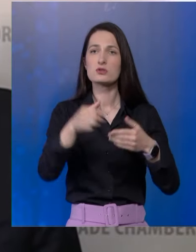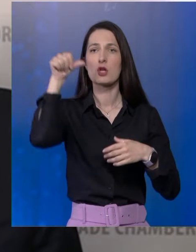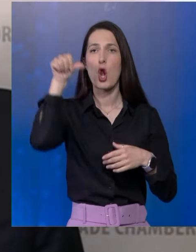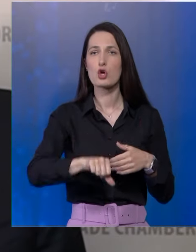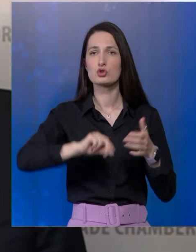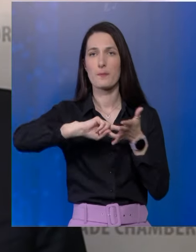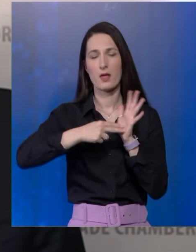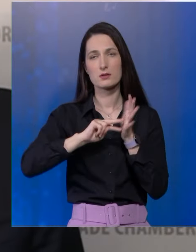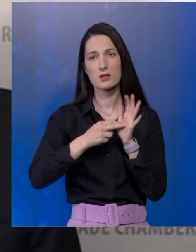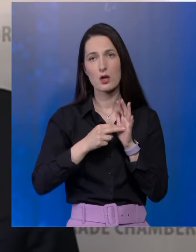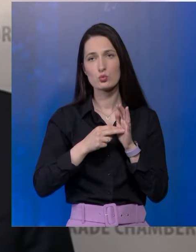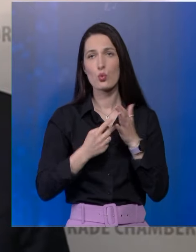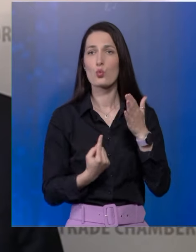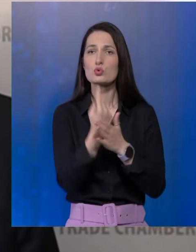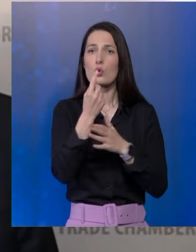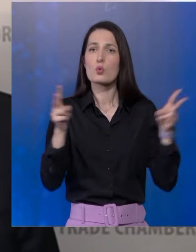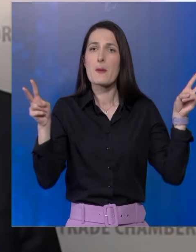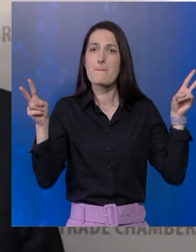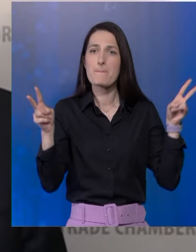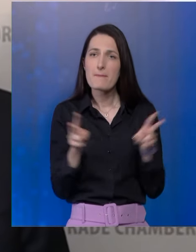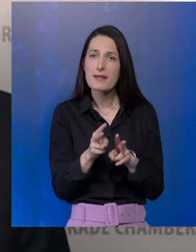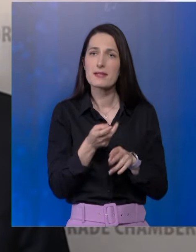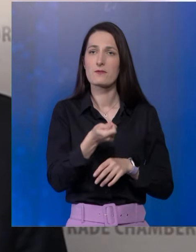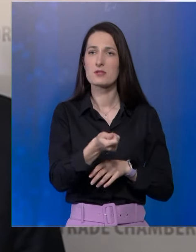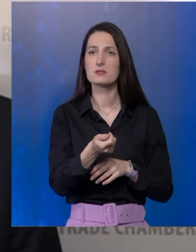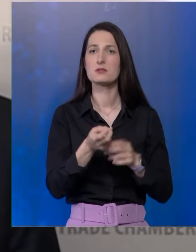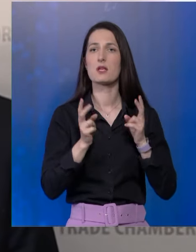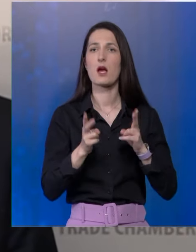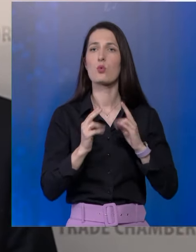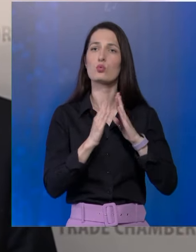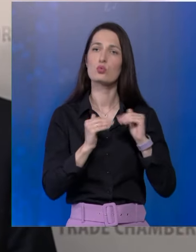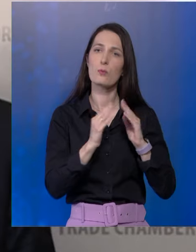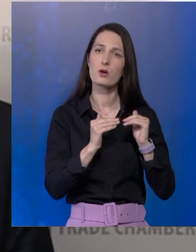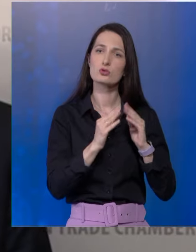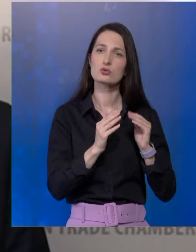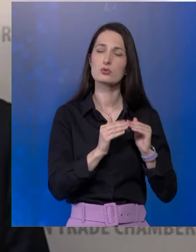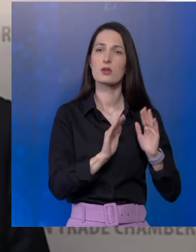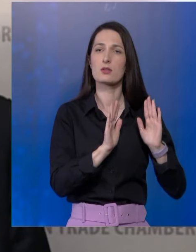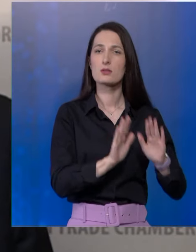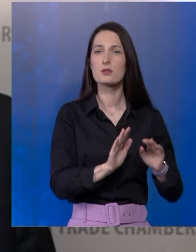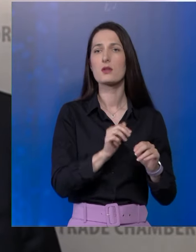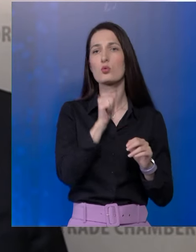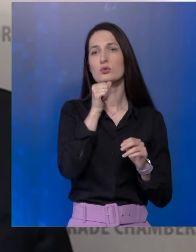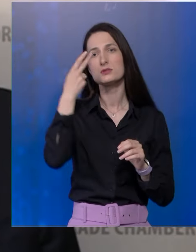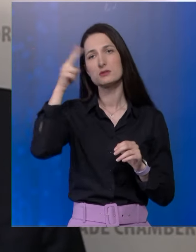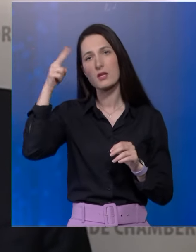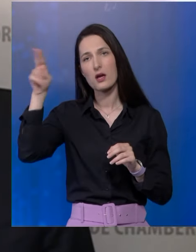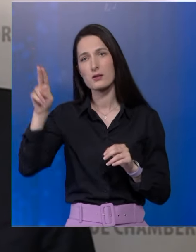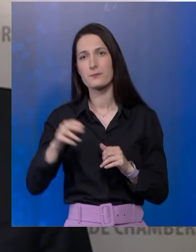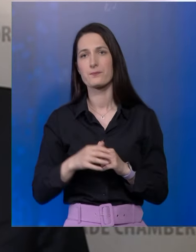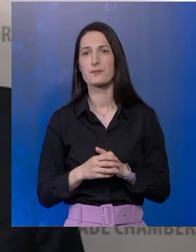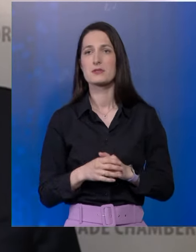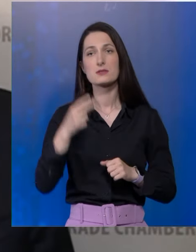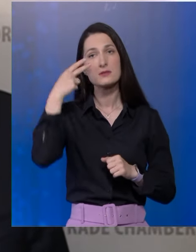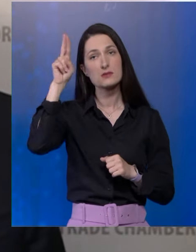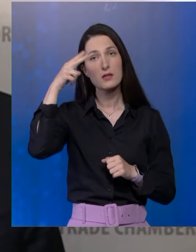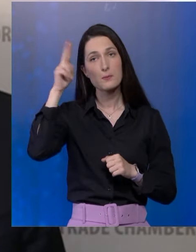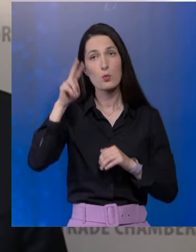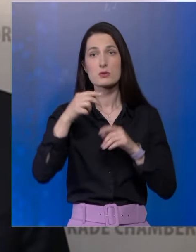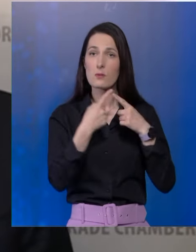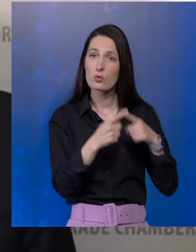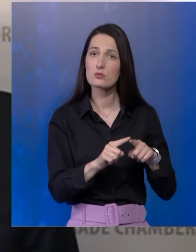doprinosi lošijem planiranju, uzrokuje manje investicije, kako domaće, tako od